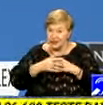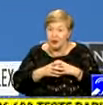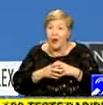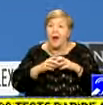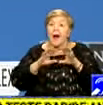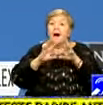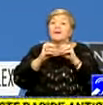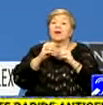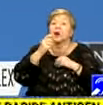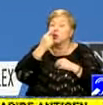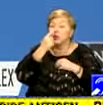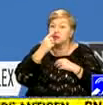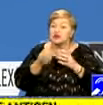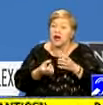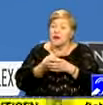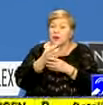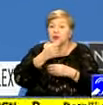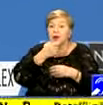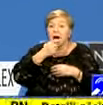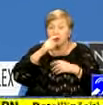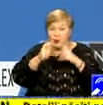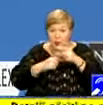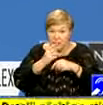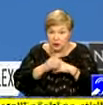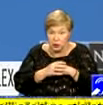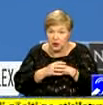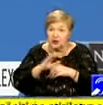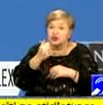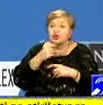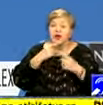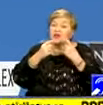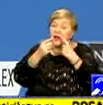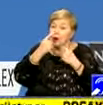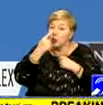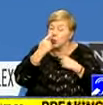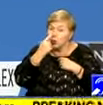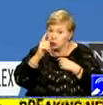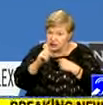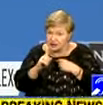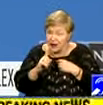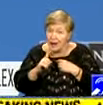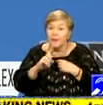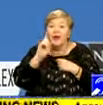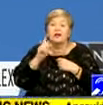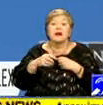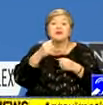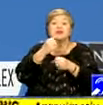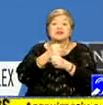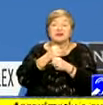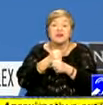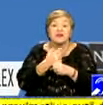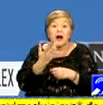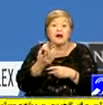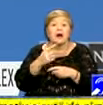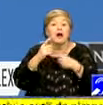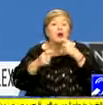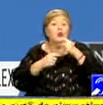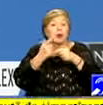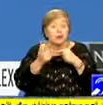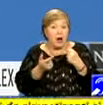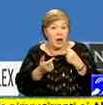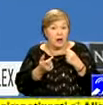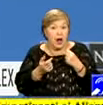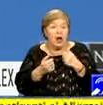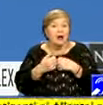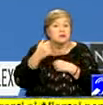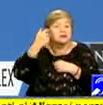la începutul anului viitor. Iar dialogul cu Rusia trebuie să se desfășoare în baza